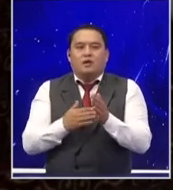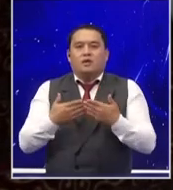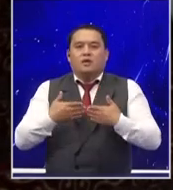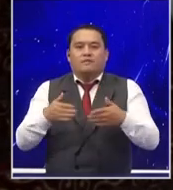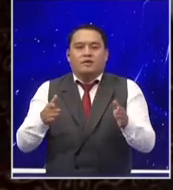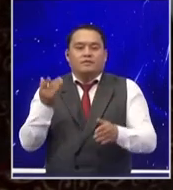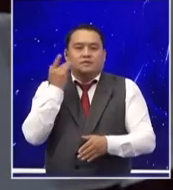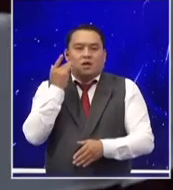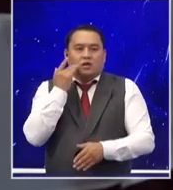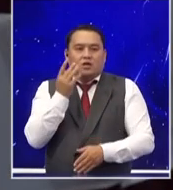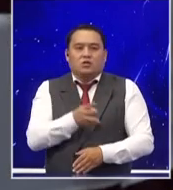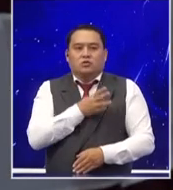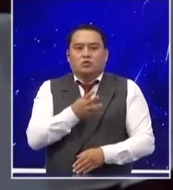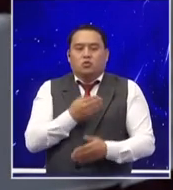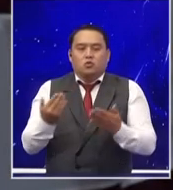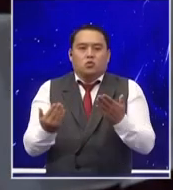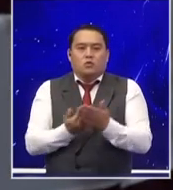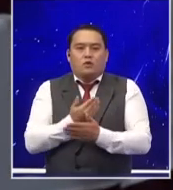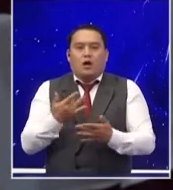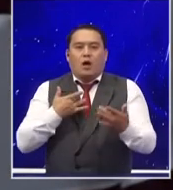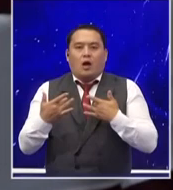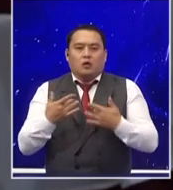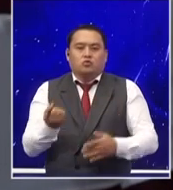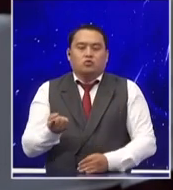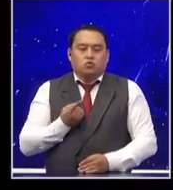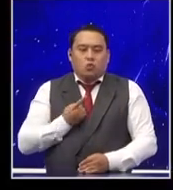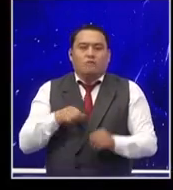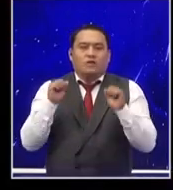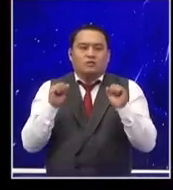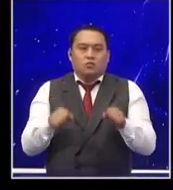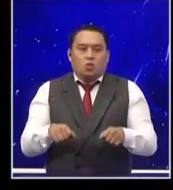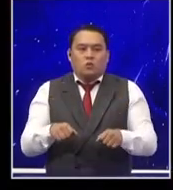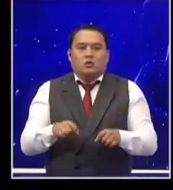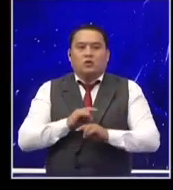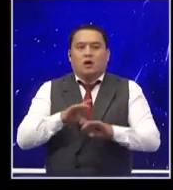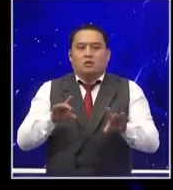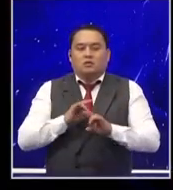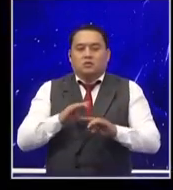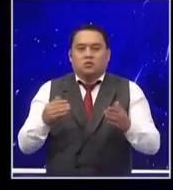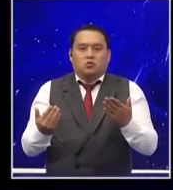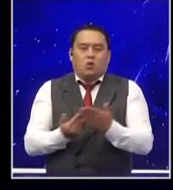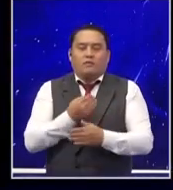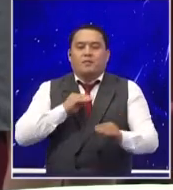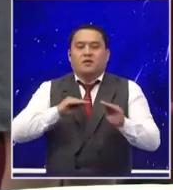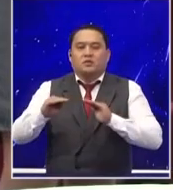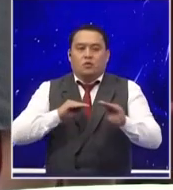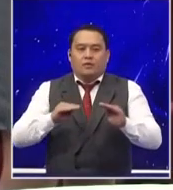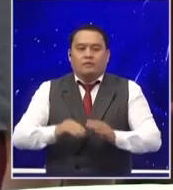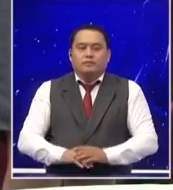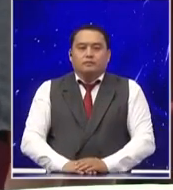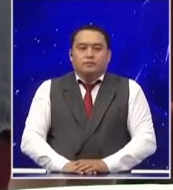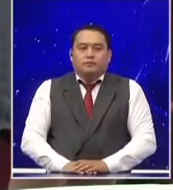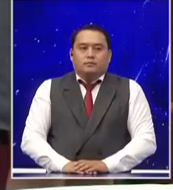открыты для всех желающих весь новый сезон актеры с нетерпением ждут возможности поделиться со зрителями новыми постановками ростом